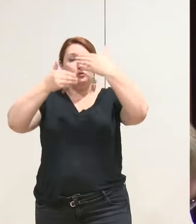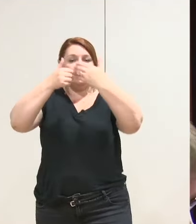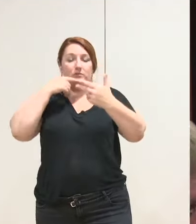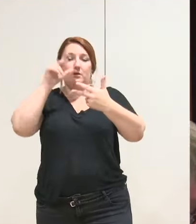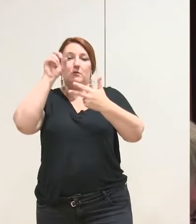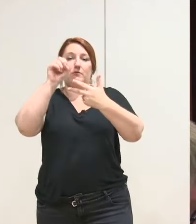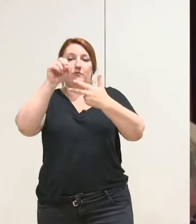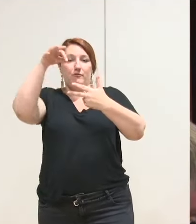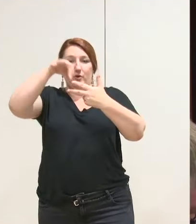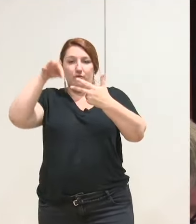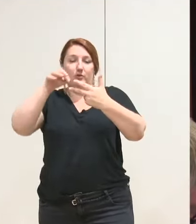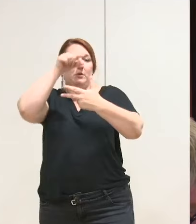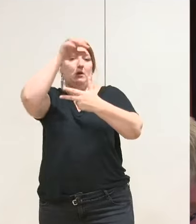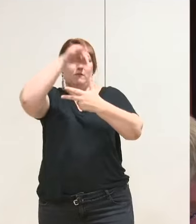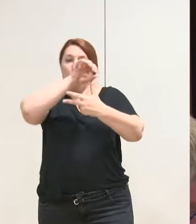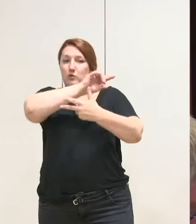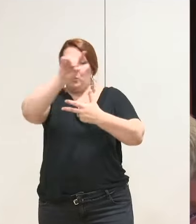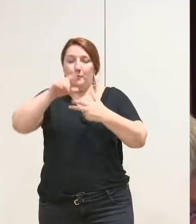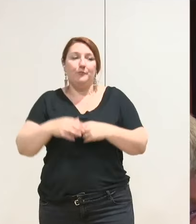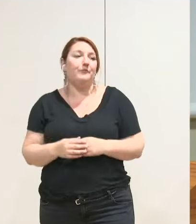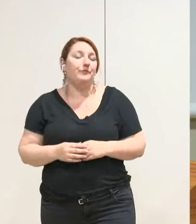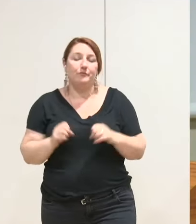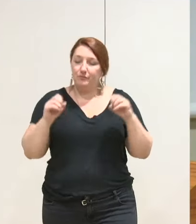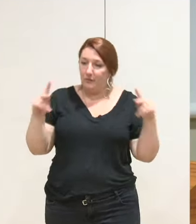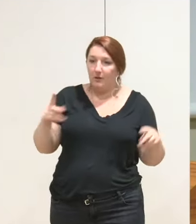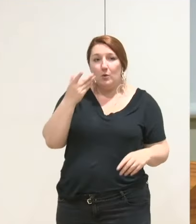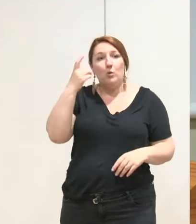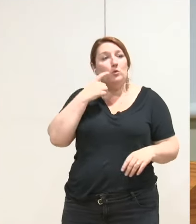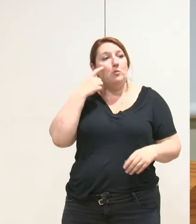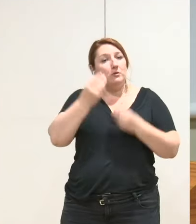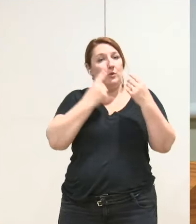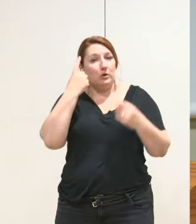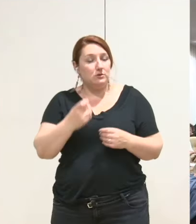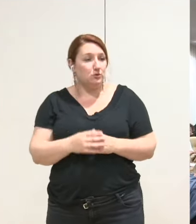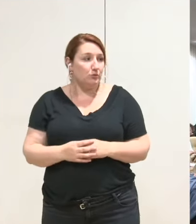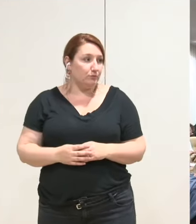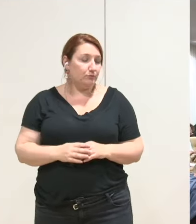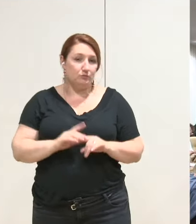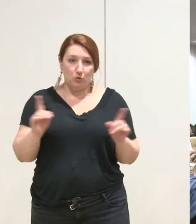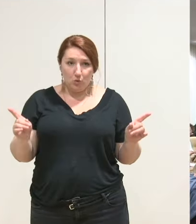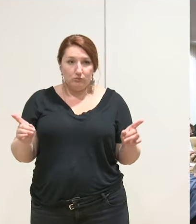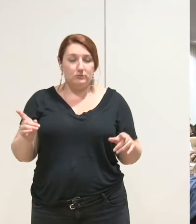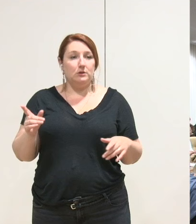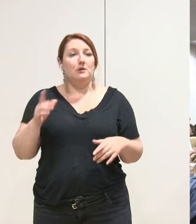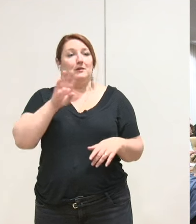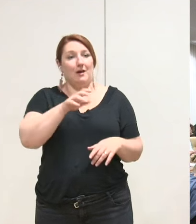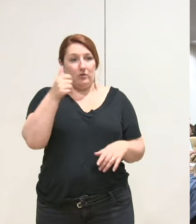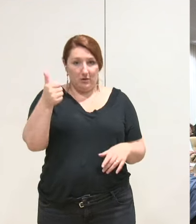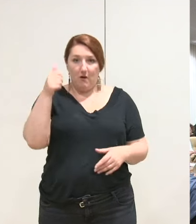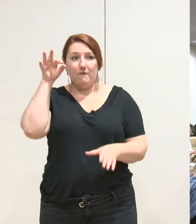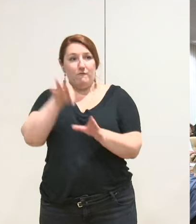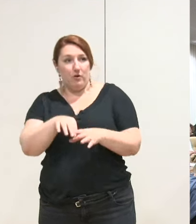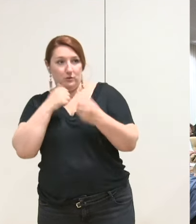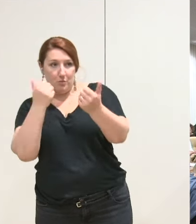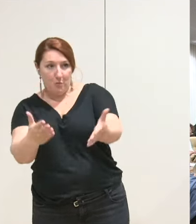délibérations et pas pour la 41 très bien d'autres commentaires ou questions non je mets donc la 41 au